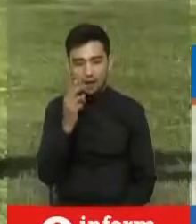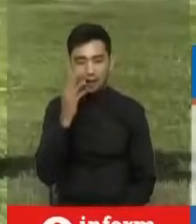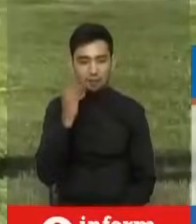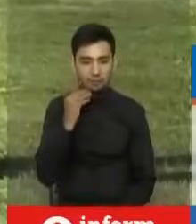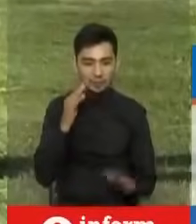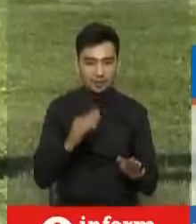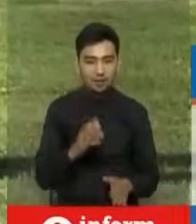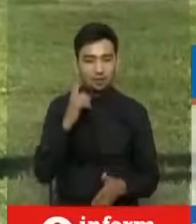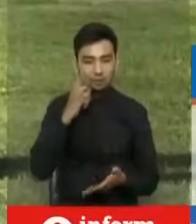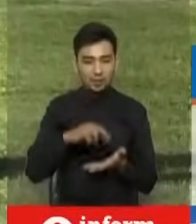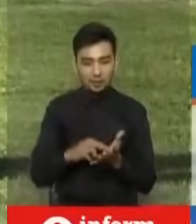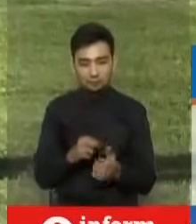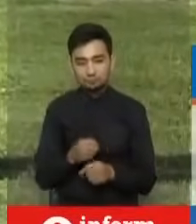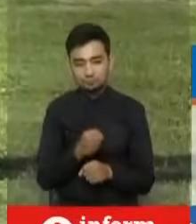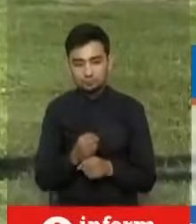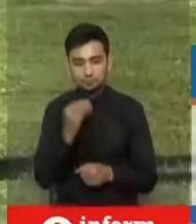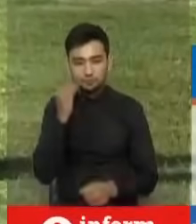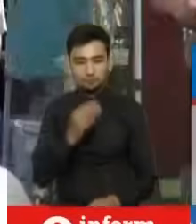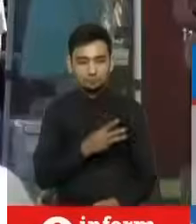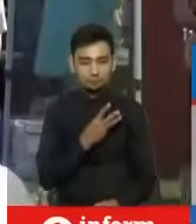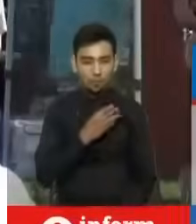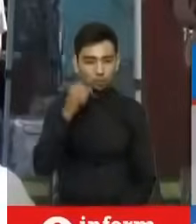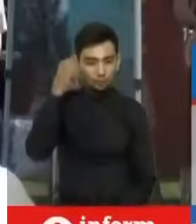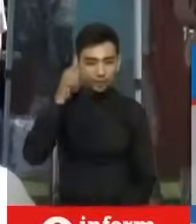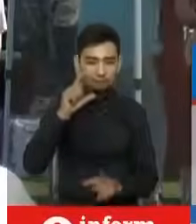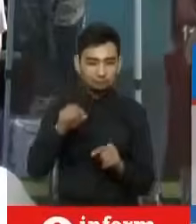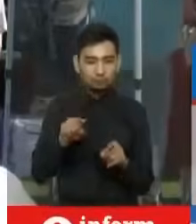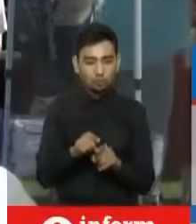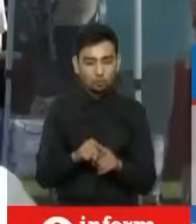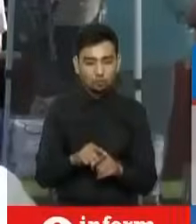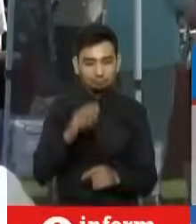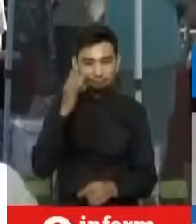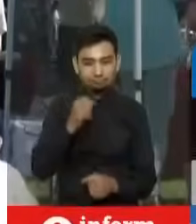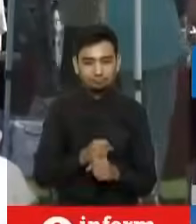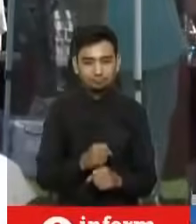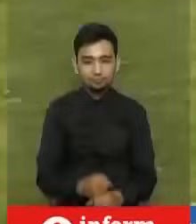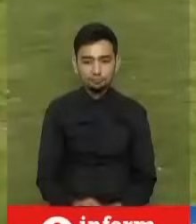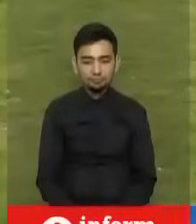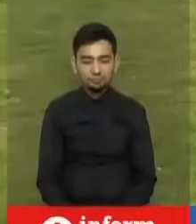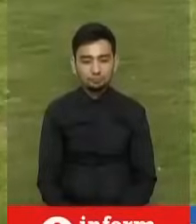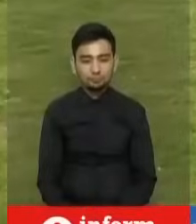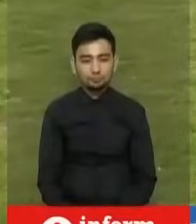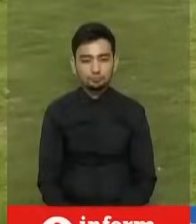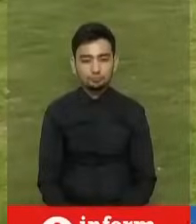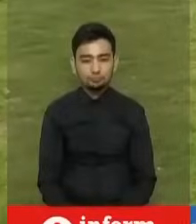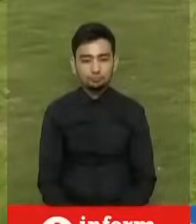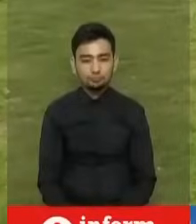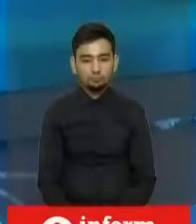планируют провести зажигательную вечеринку в столице Узбекистана. Арман Сарсенбаев, Дидар Жомартулы, Информбюро